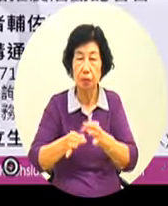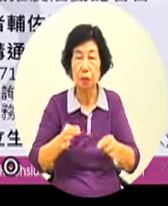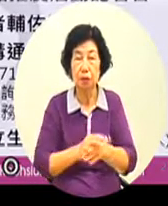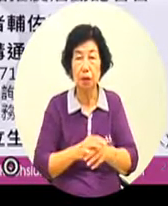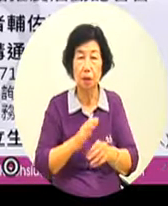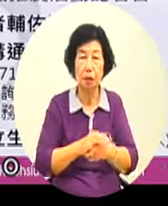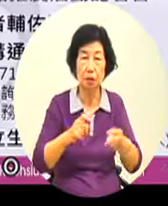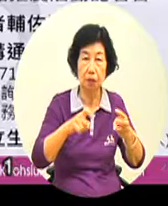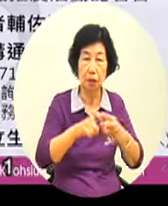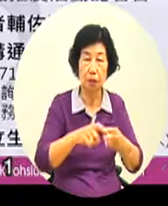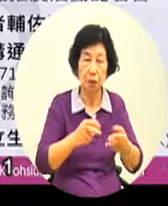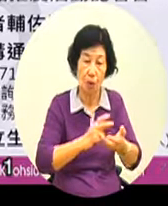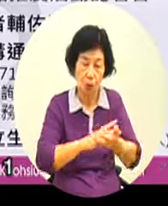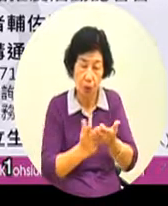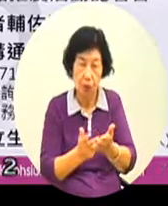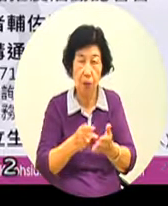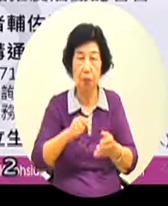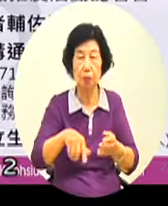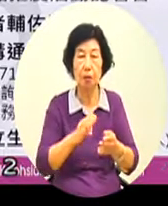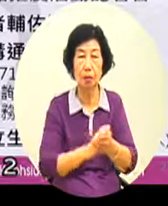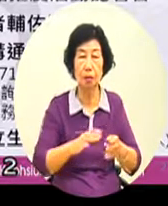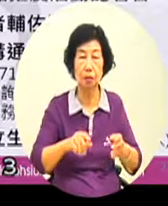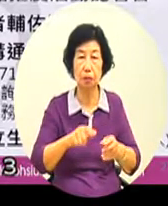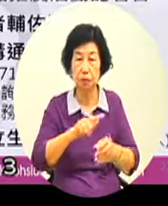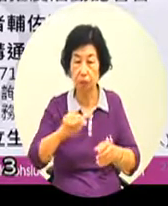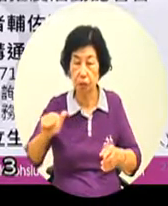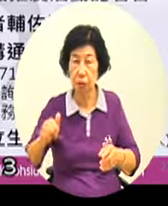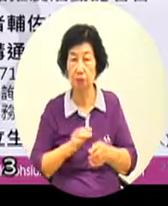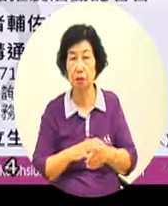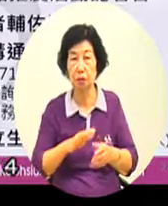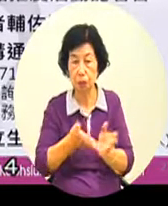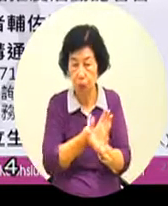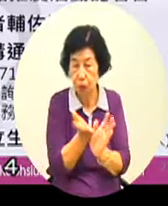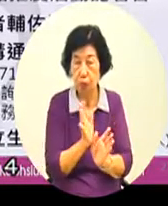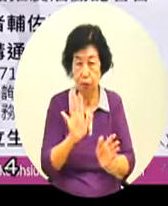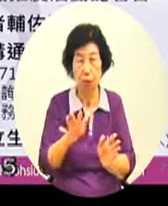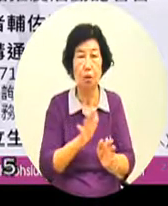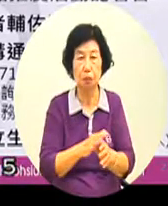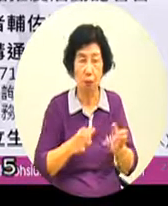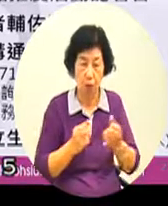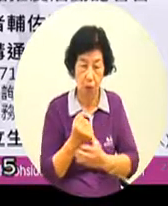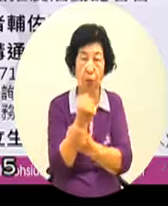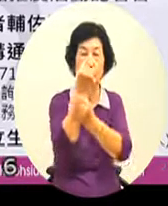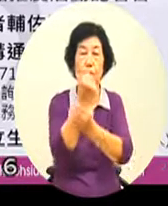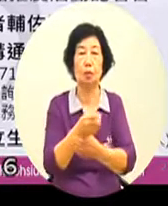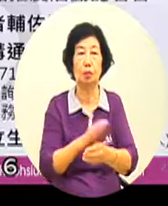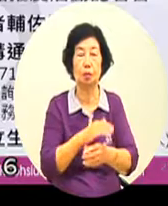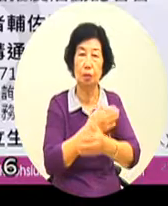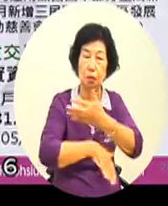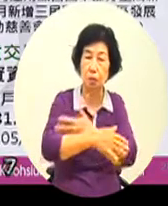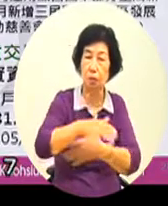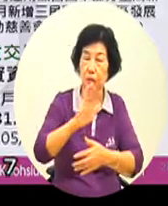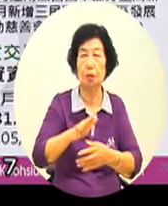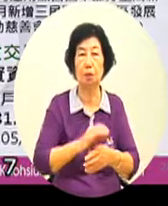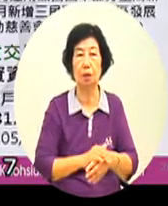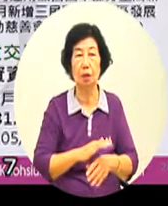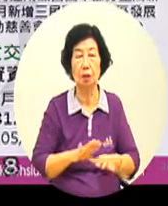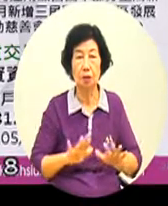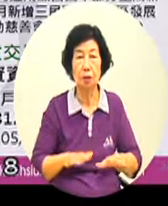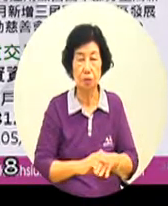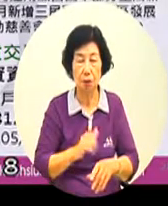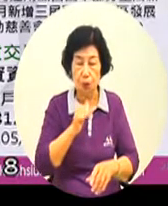们来提供我们身心障碍朋友支持的一些相关的一个措施。那针对低收入户啊，比